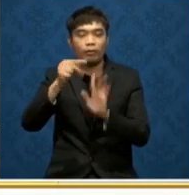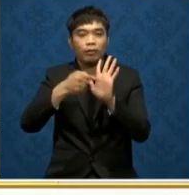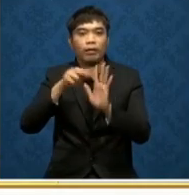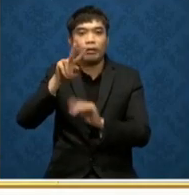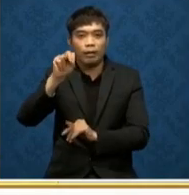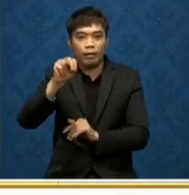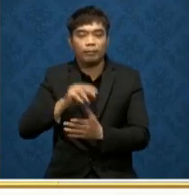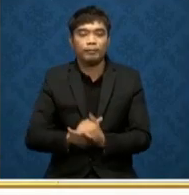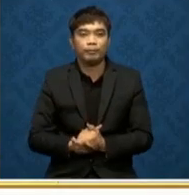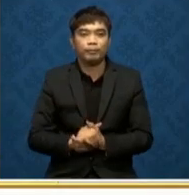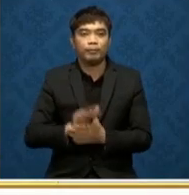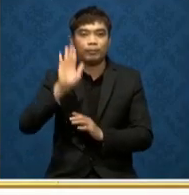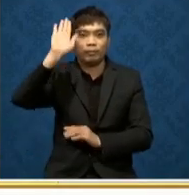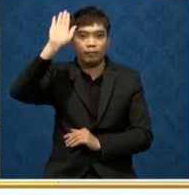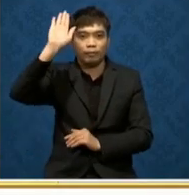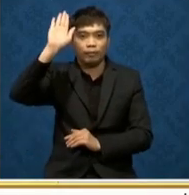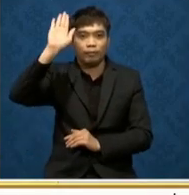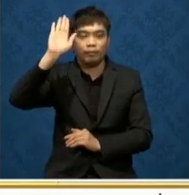องค่ะ